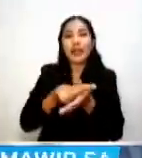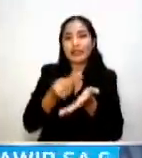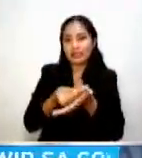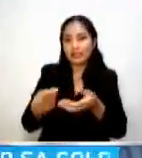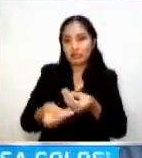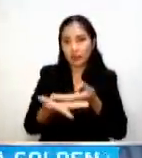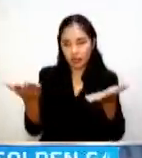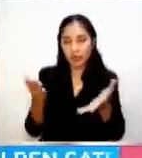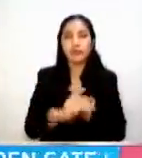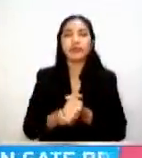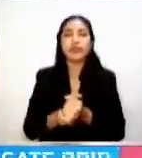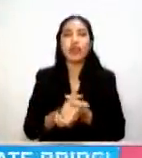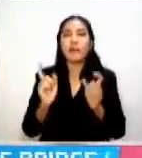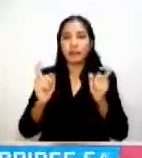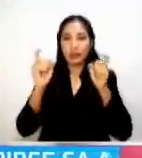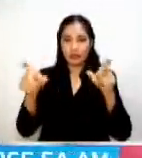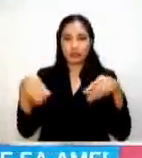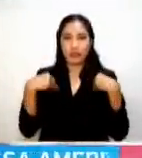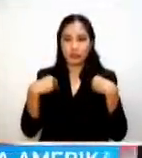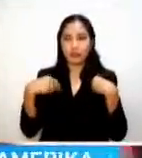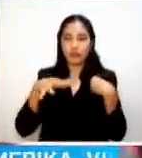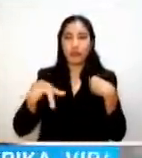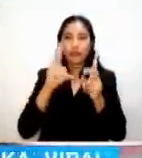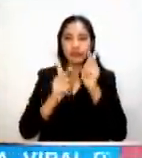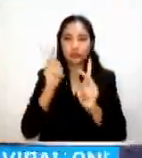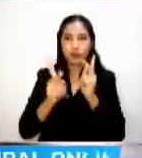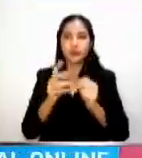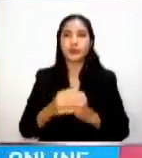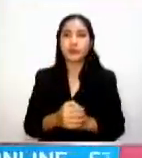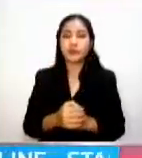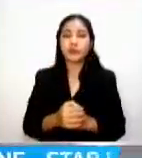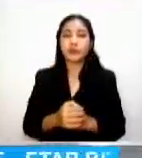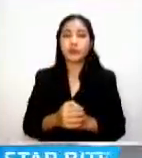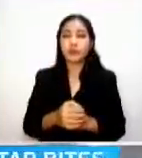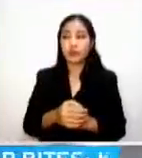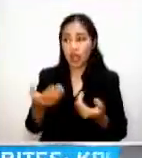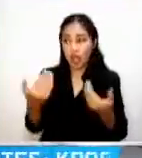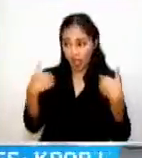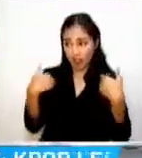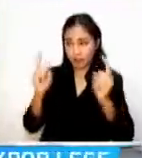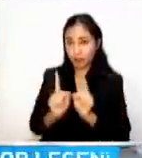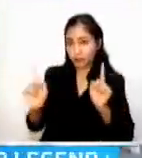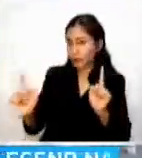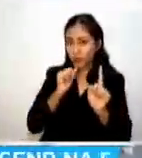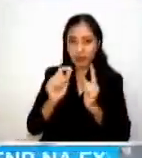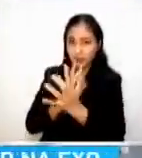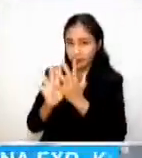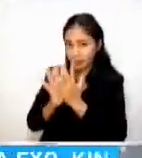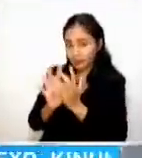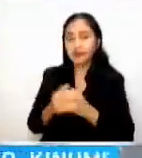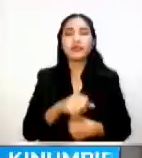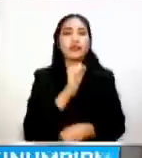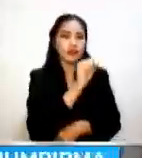agad ng mga residente diyan sa lungsod. Tsaka na-observe naman so far no yung social distancing, Mark. Tama ka dyan, Connie. Merong mga